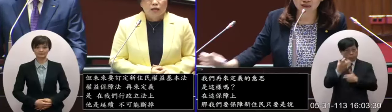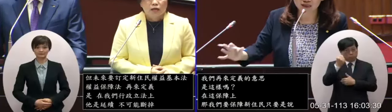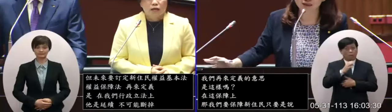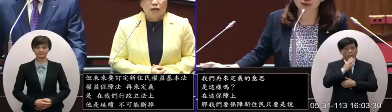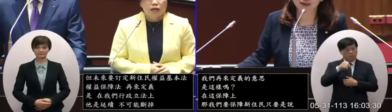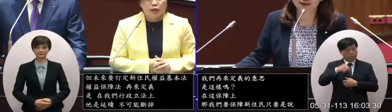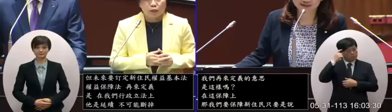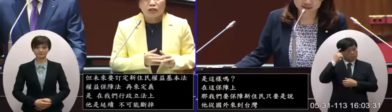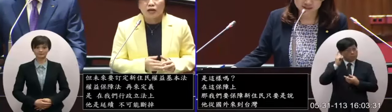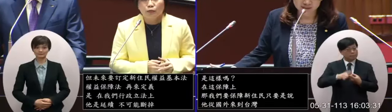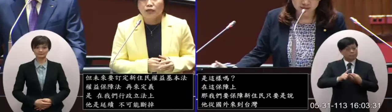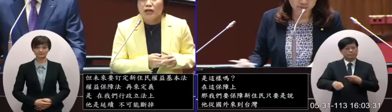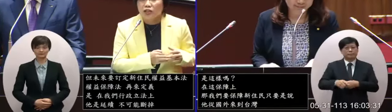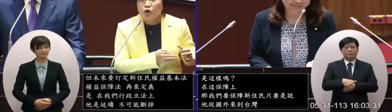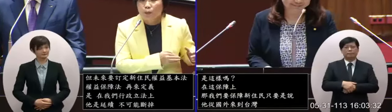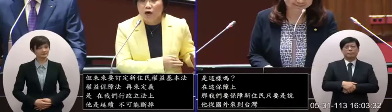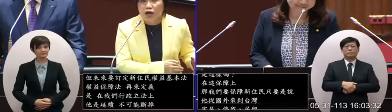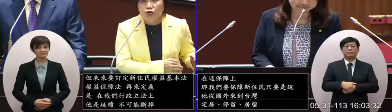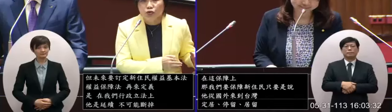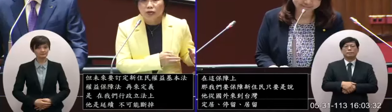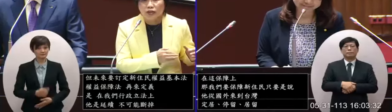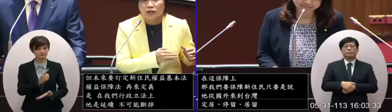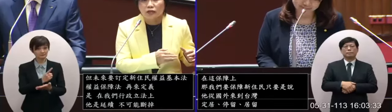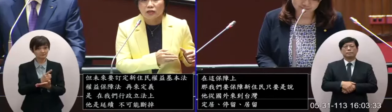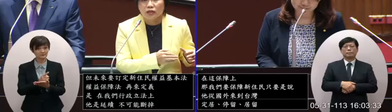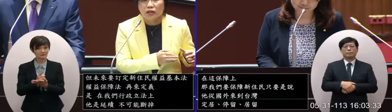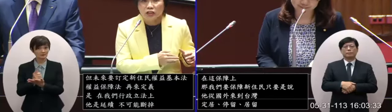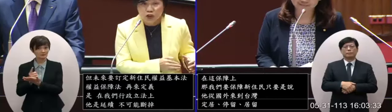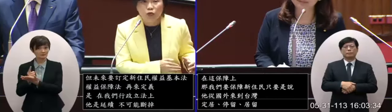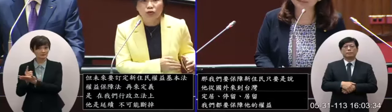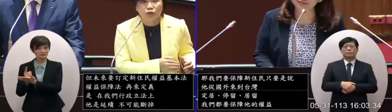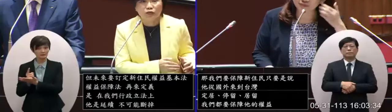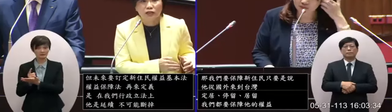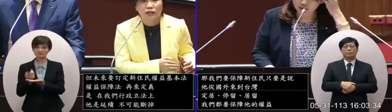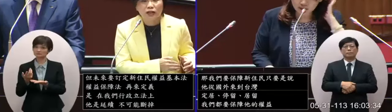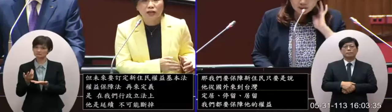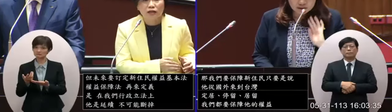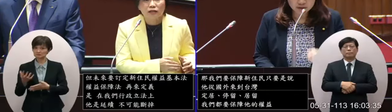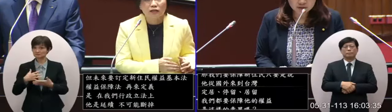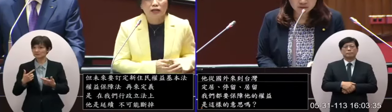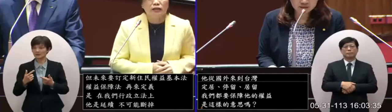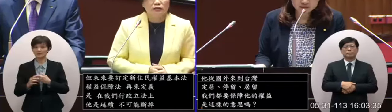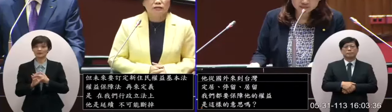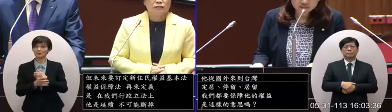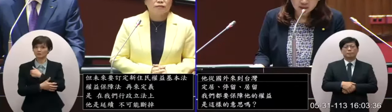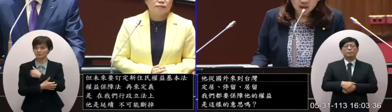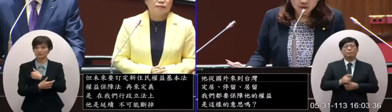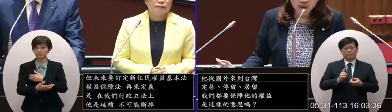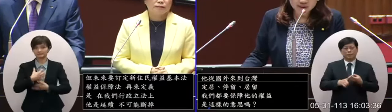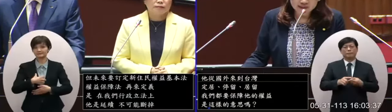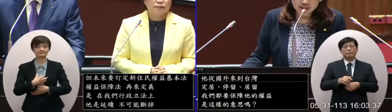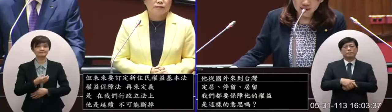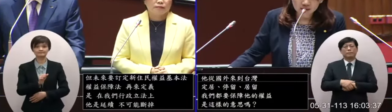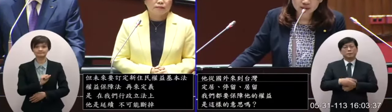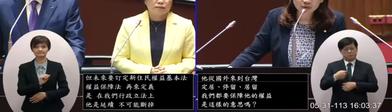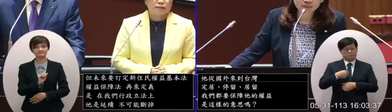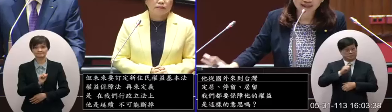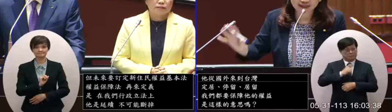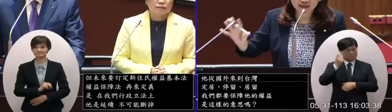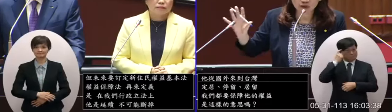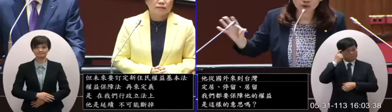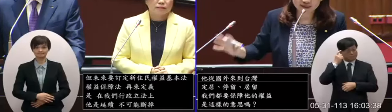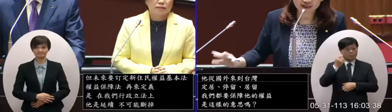益，是这样子的意思吗？ 不太能够包含所谓的这个移工的部分。 好，是。所以我在想哈，